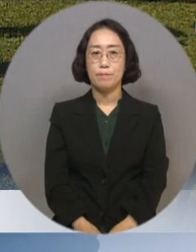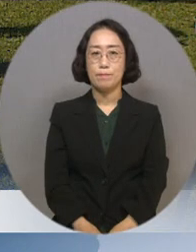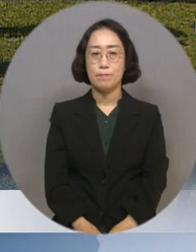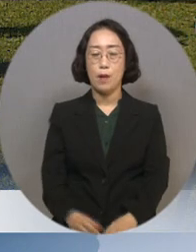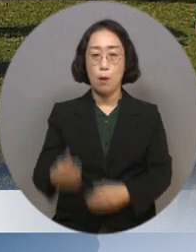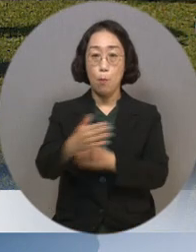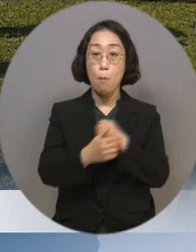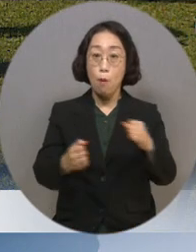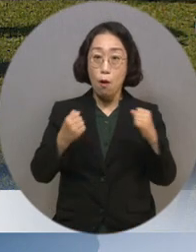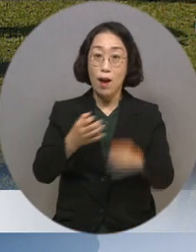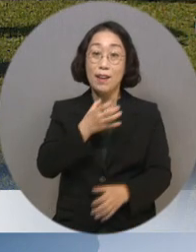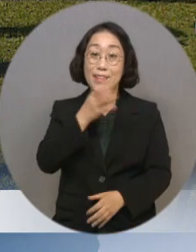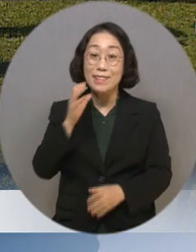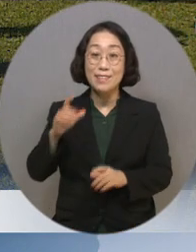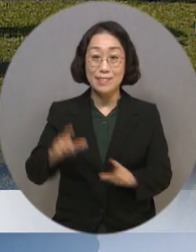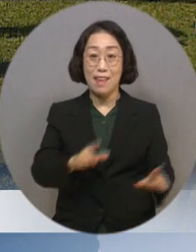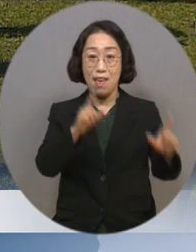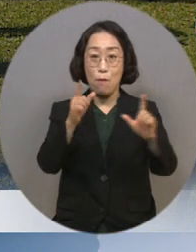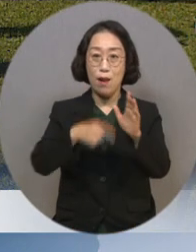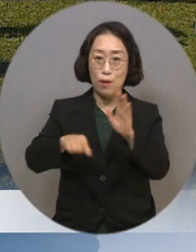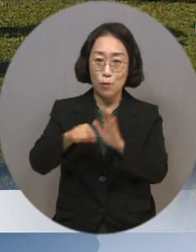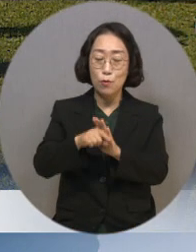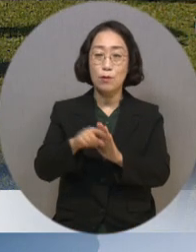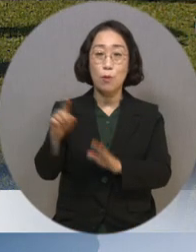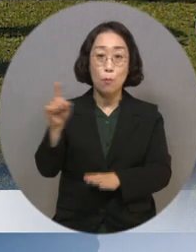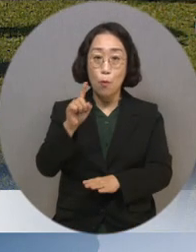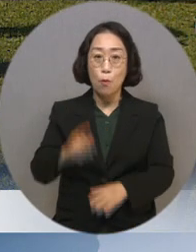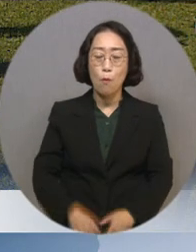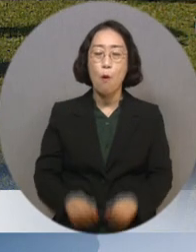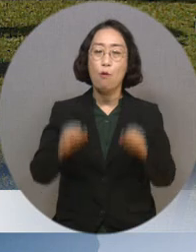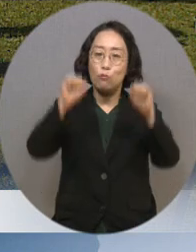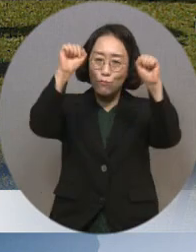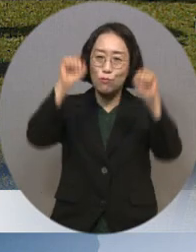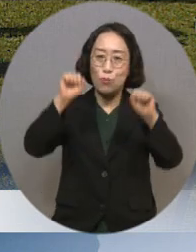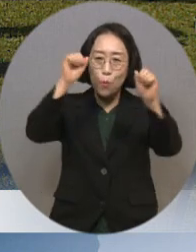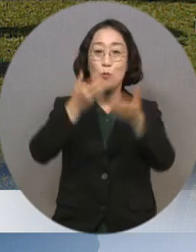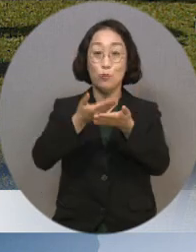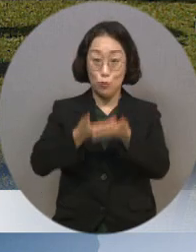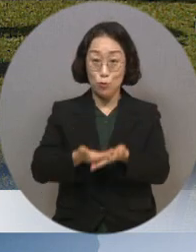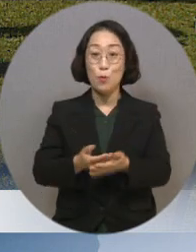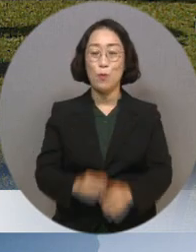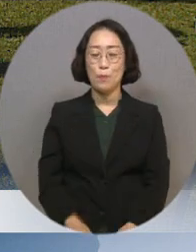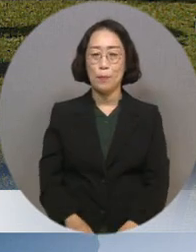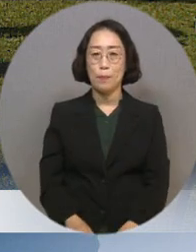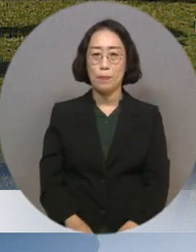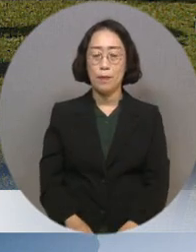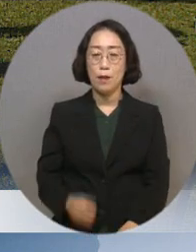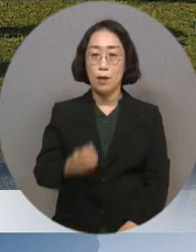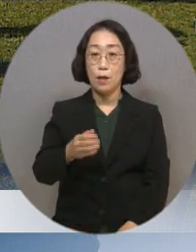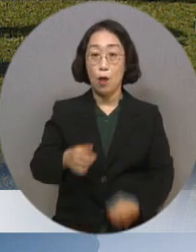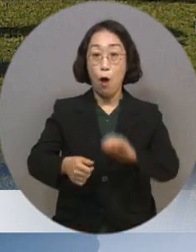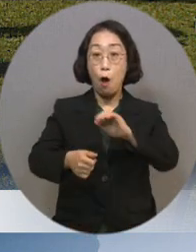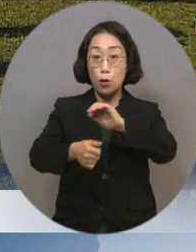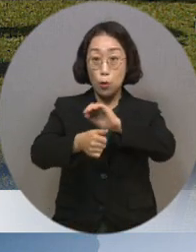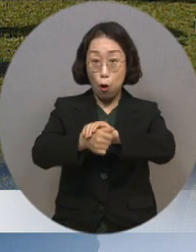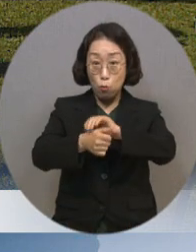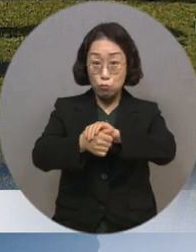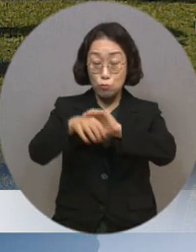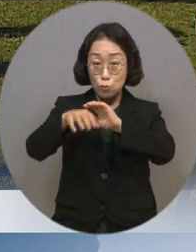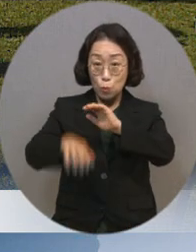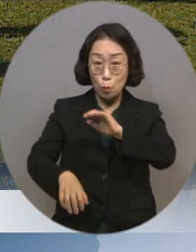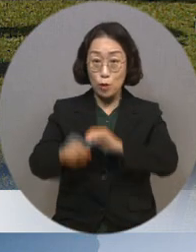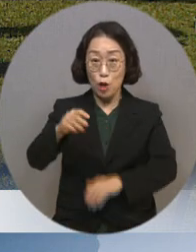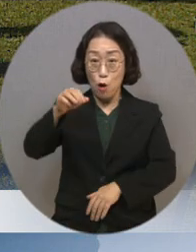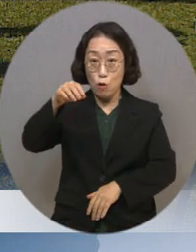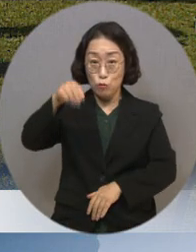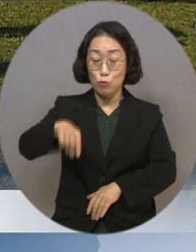건강한 노후를 만들기 위해 손꼽히는 활동이 있다면 스포츠가 아닐까 싶은데요. 경상북도 영주시에서 제11회